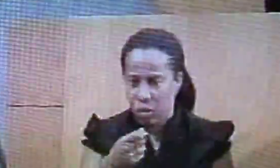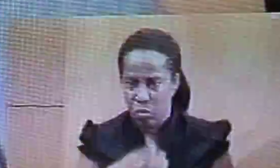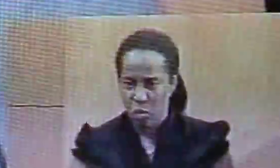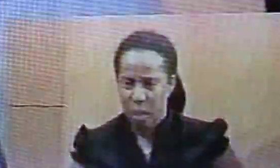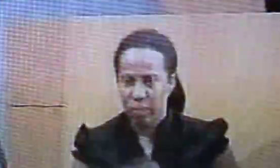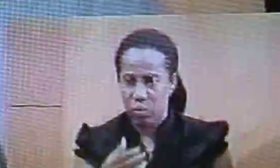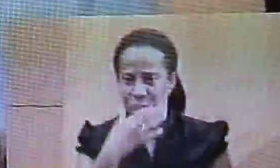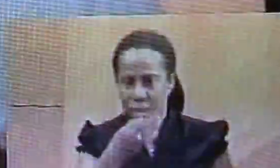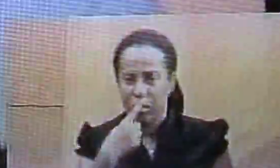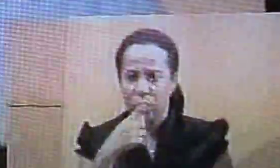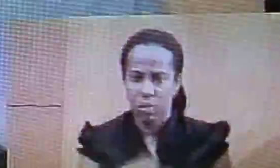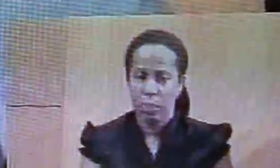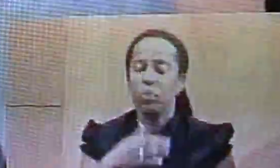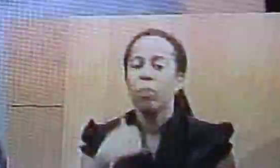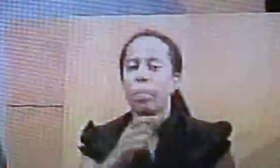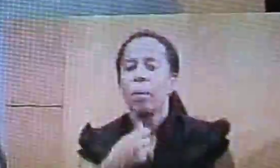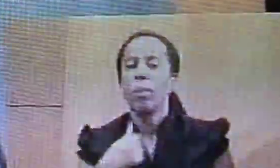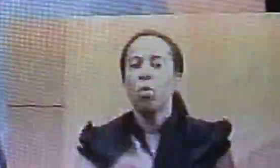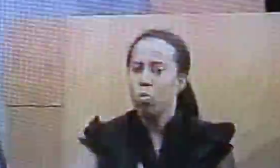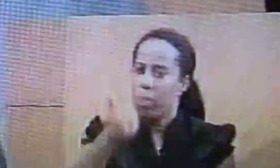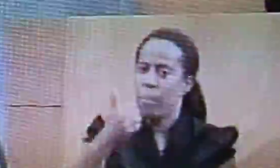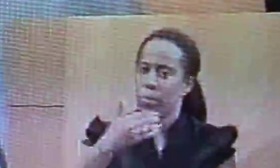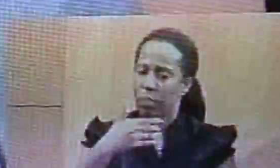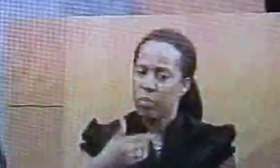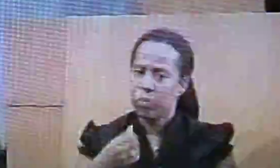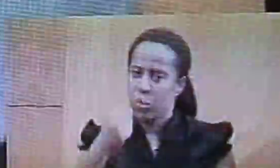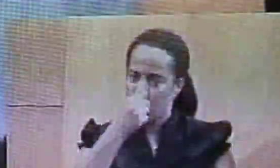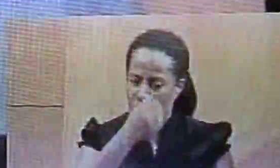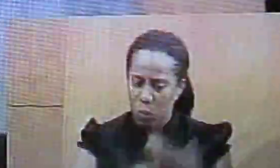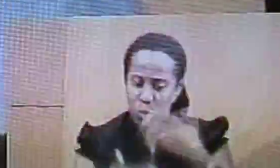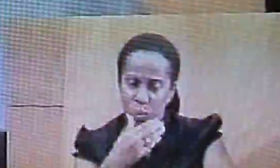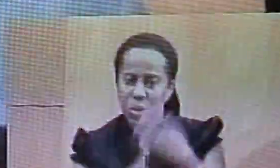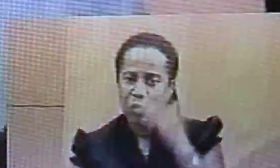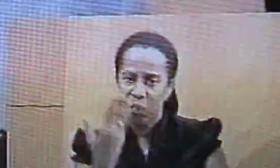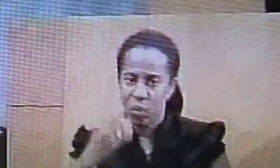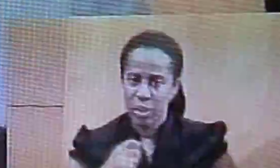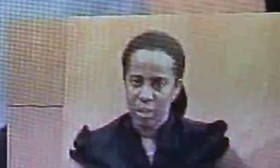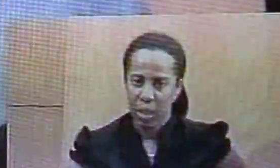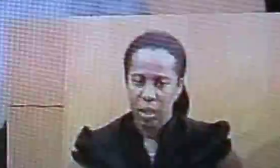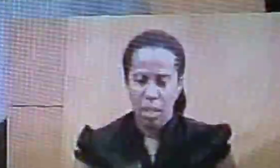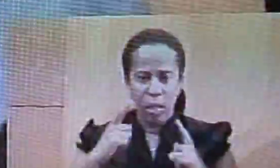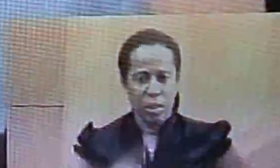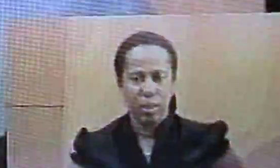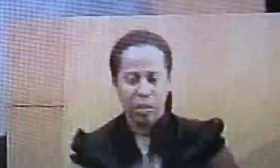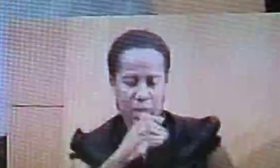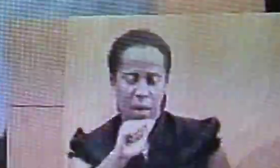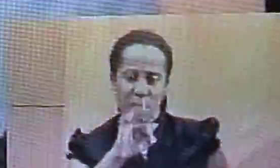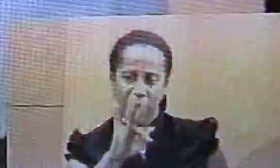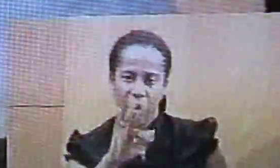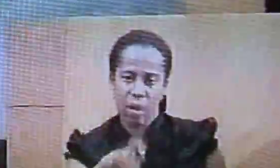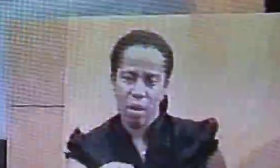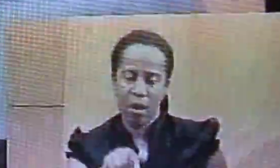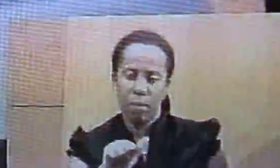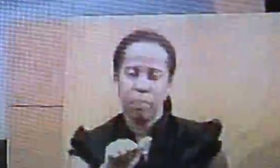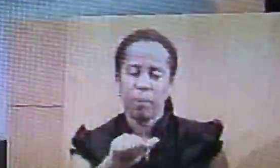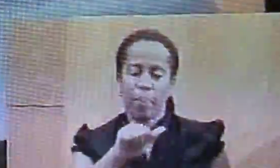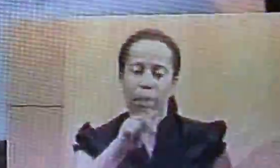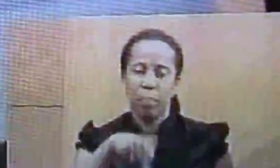disant, tous les soirs, mais nous avons construit de nouveaux centres. CFA avait des pètes du poste. La Chambre des